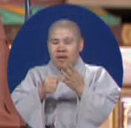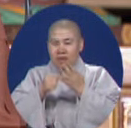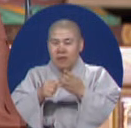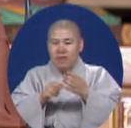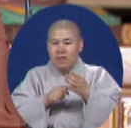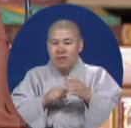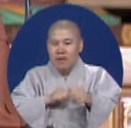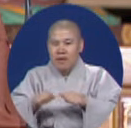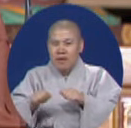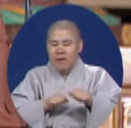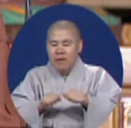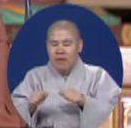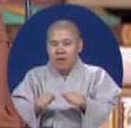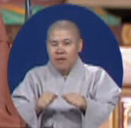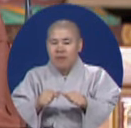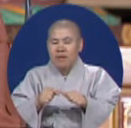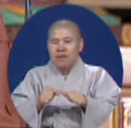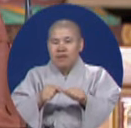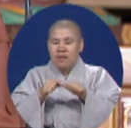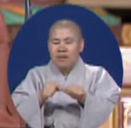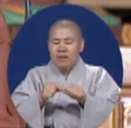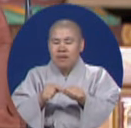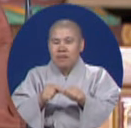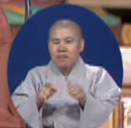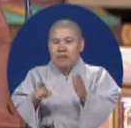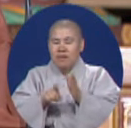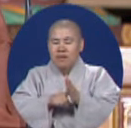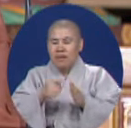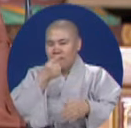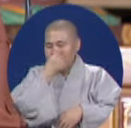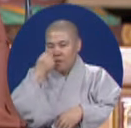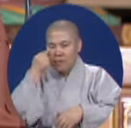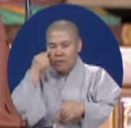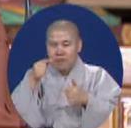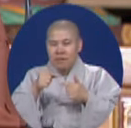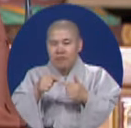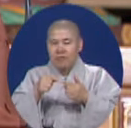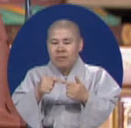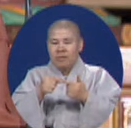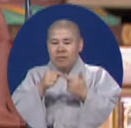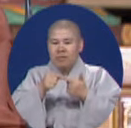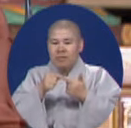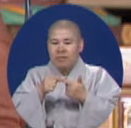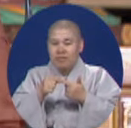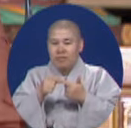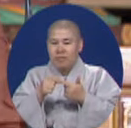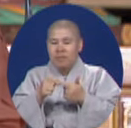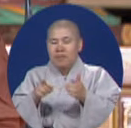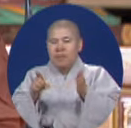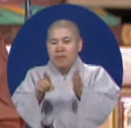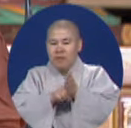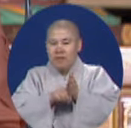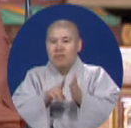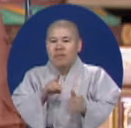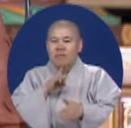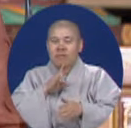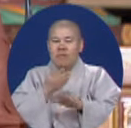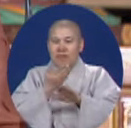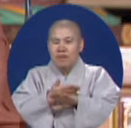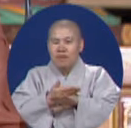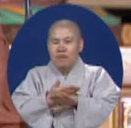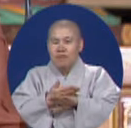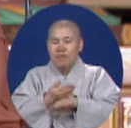신행, 신정. 여섯 번째는 신 하나뿐이에요. 다른 건 일체